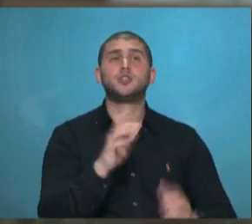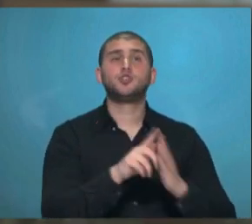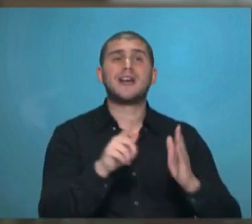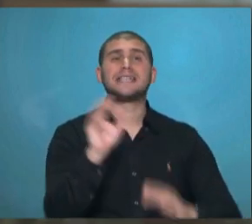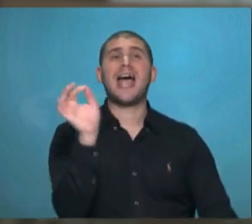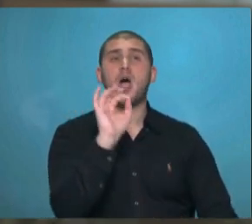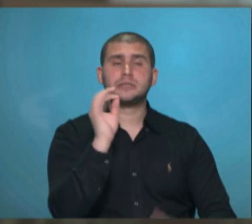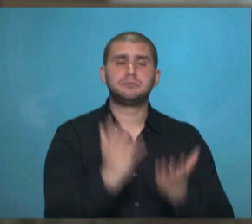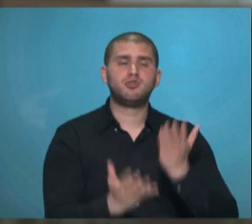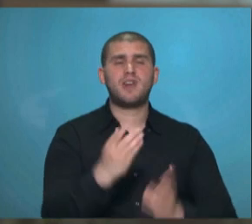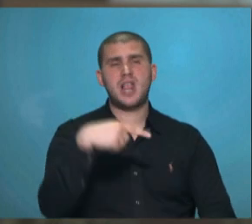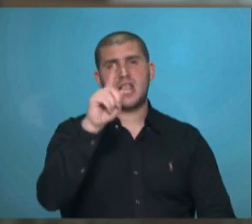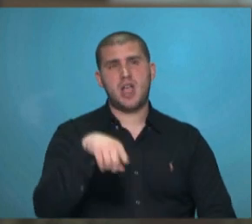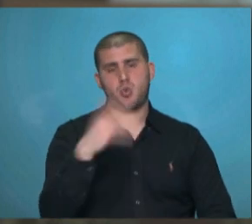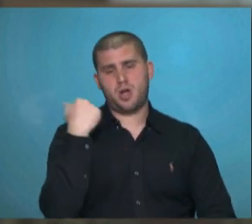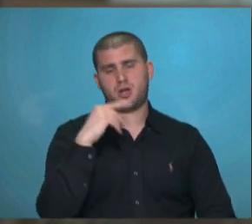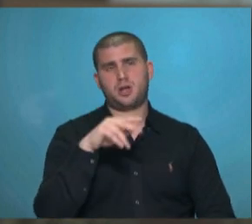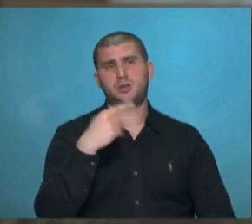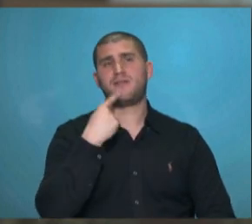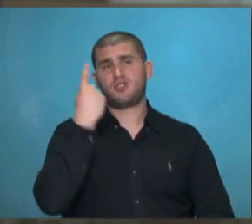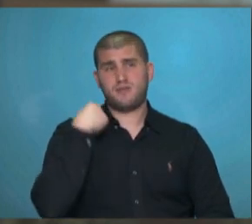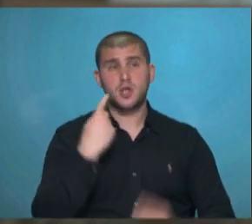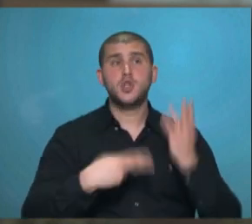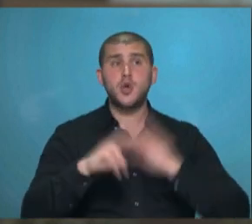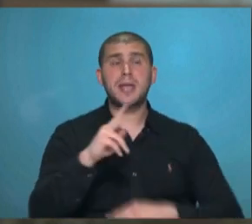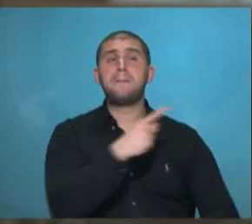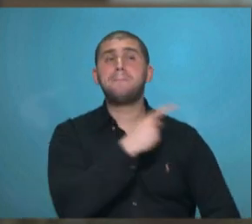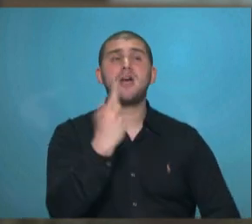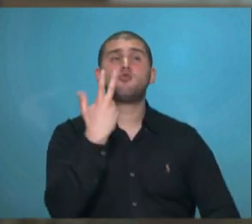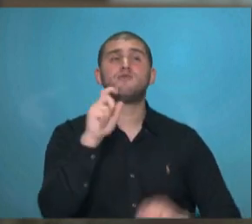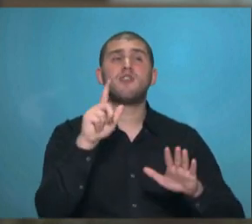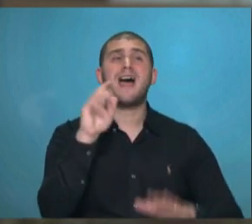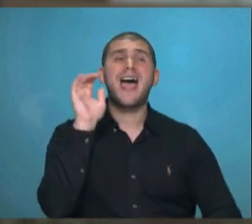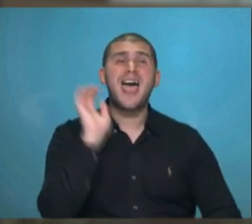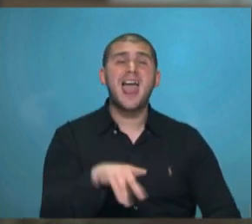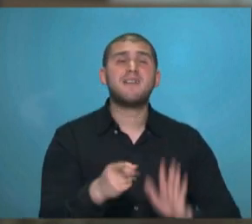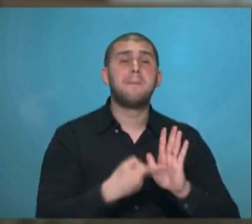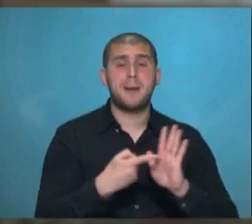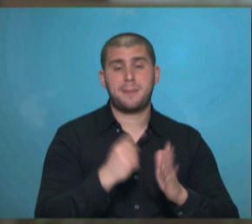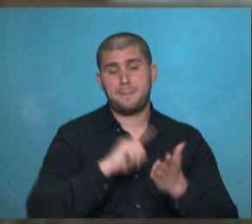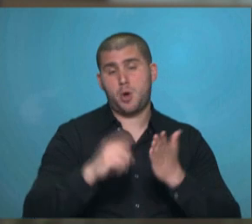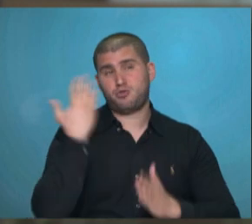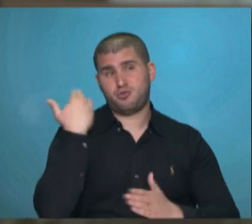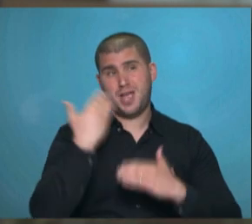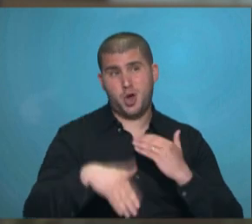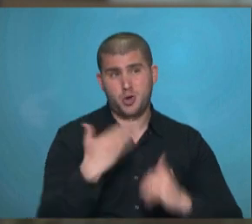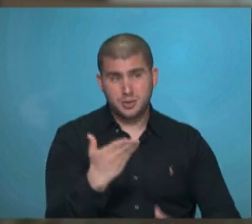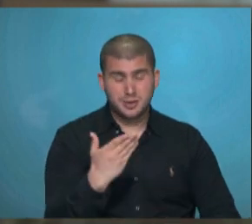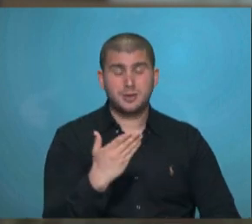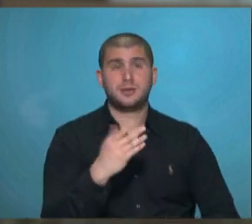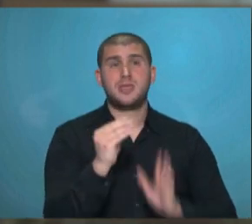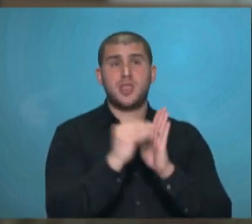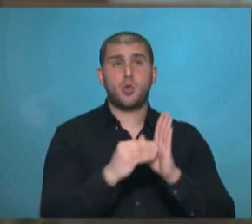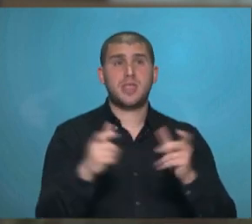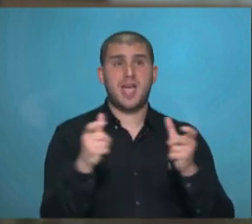17% ביחס לינואר בשנה שעברה, ליותר מ-137,000 פעמים בחודש שעבר בלבד. לפי נתוני חברת